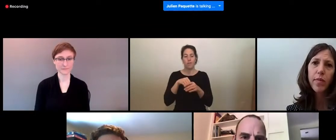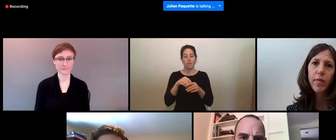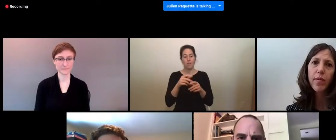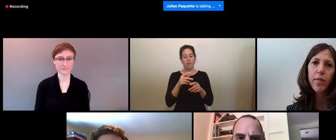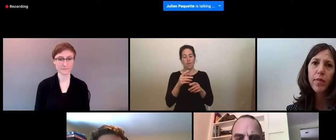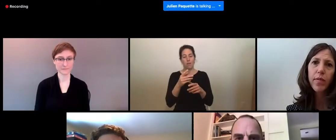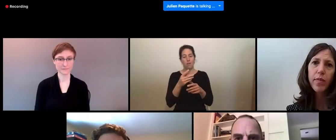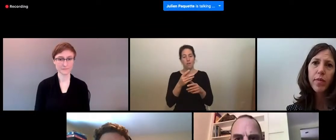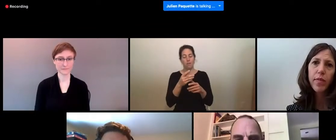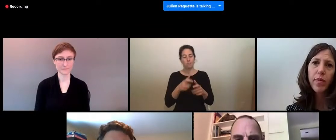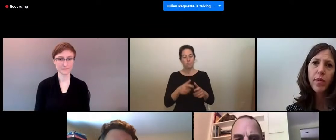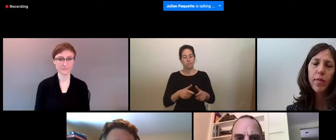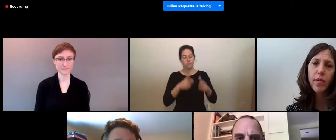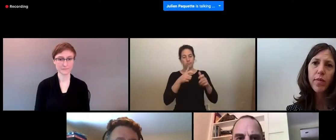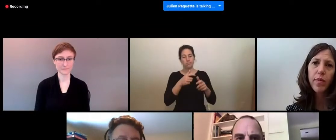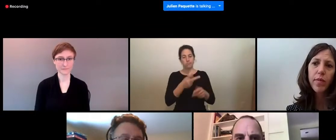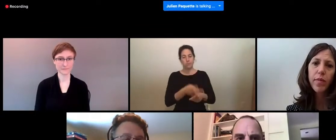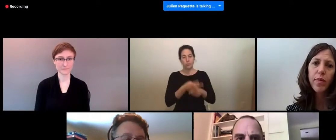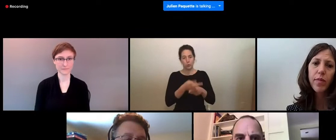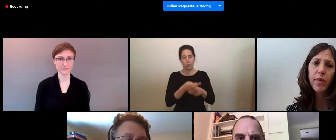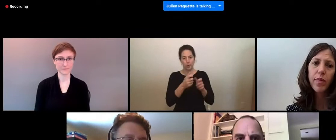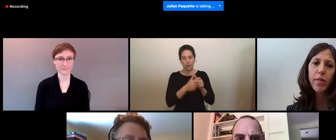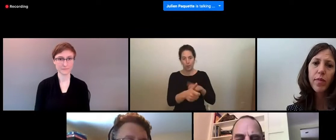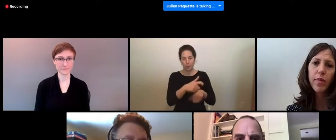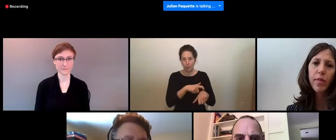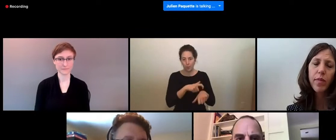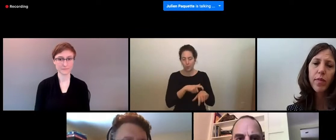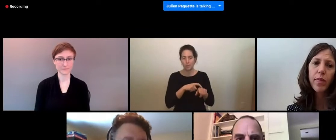longue durée, à quel point le fait